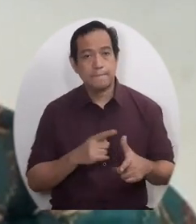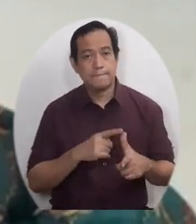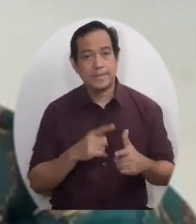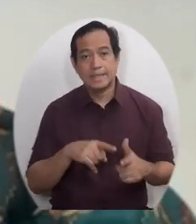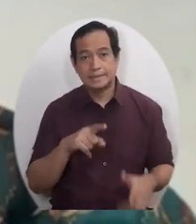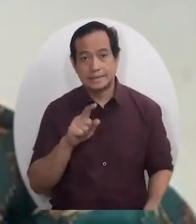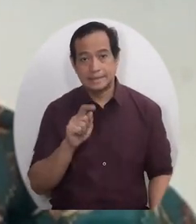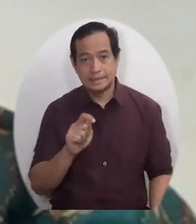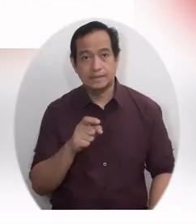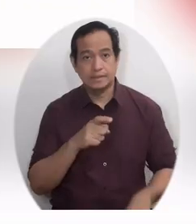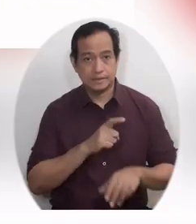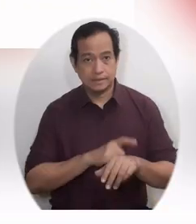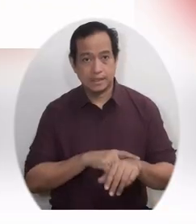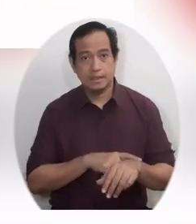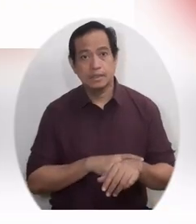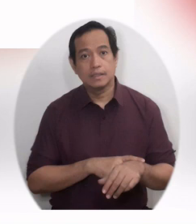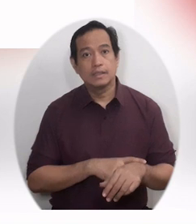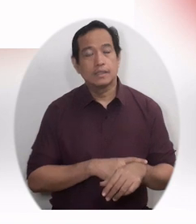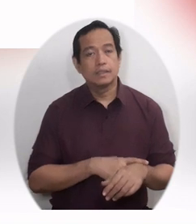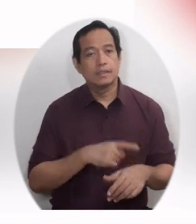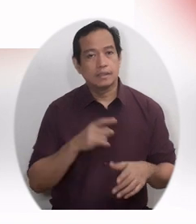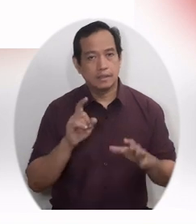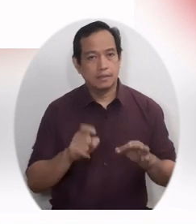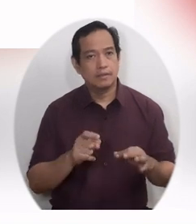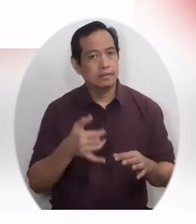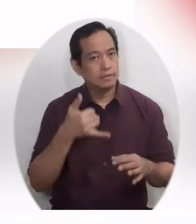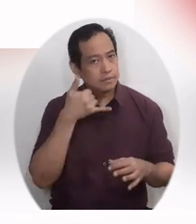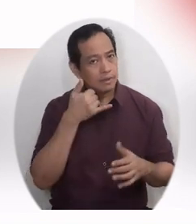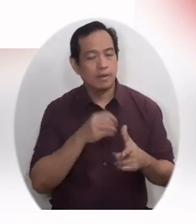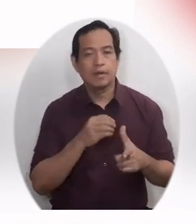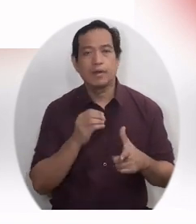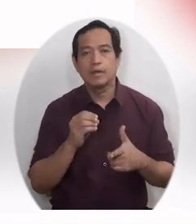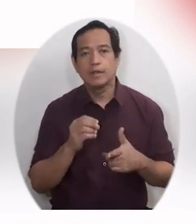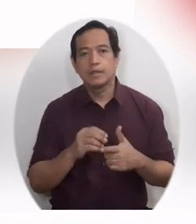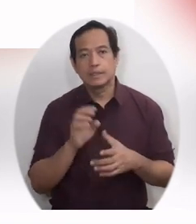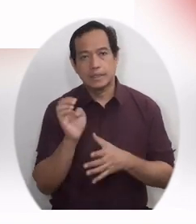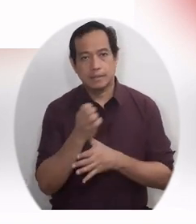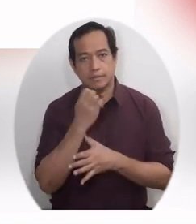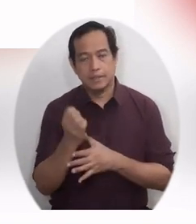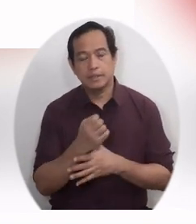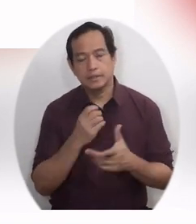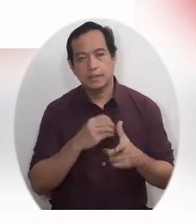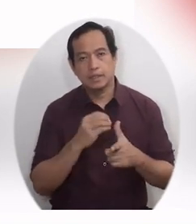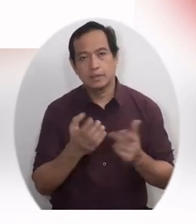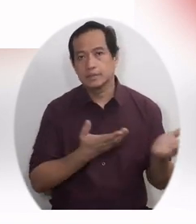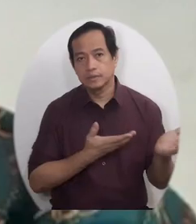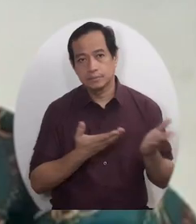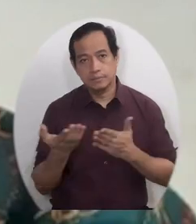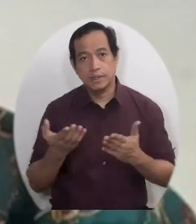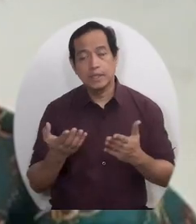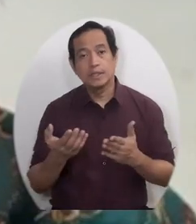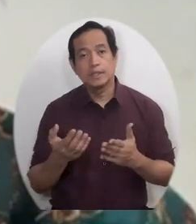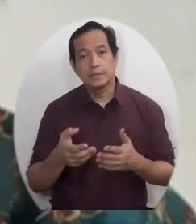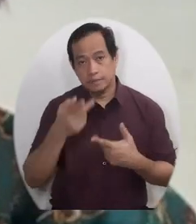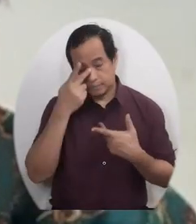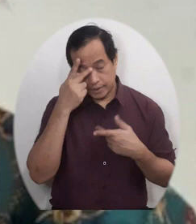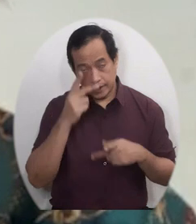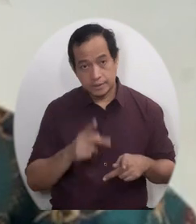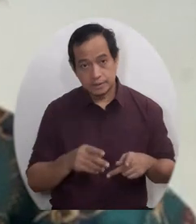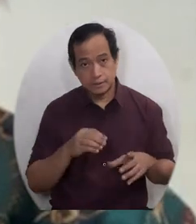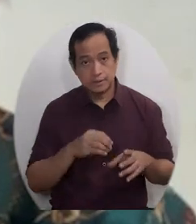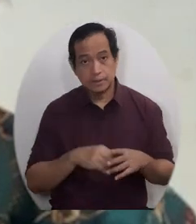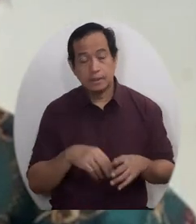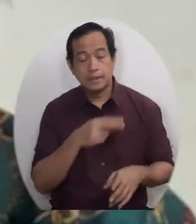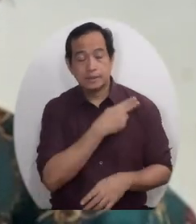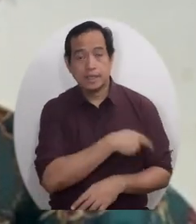T, time. Tumawag ka na po or dalhin mo, tumawag ka ng emergency o kaya dalhin mo na ang pasyente niyo